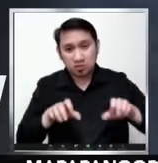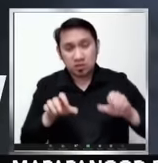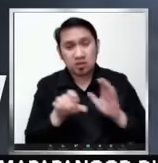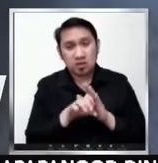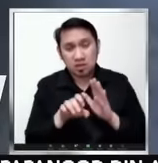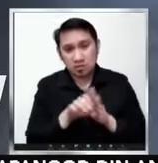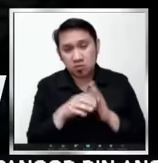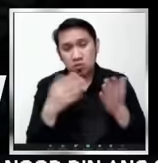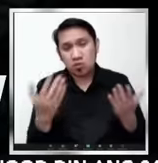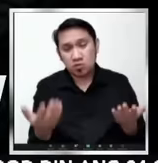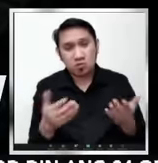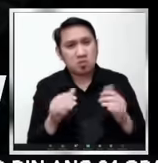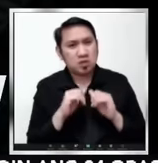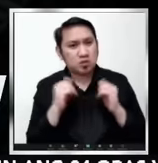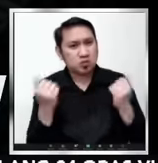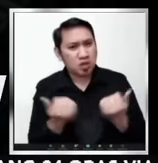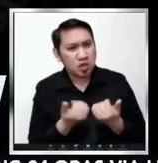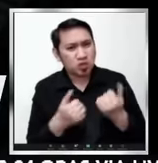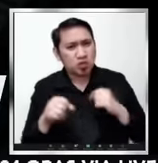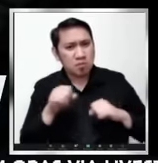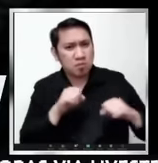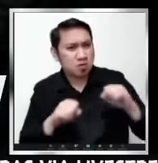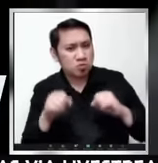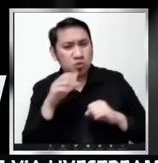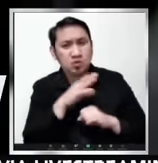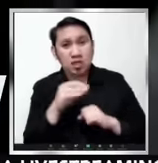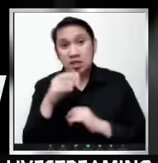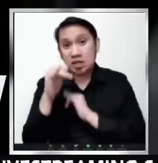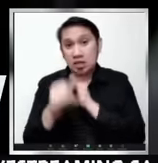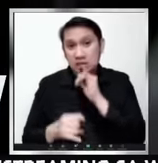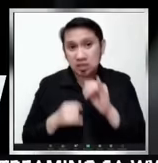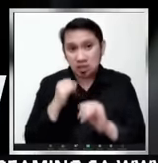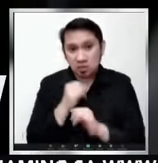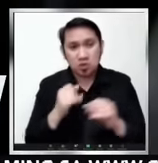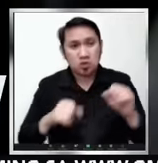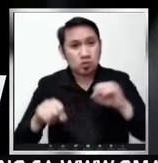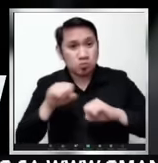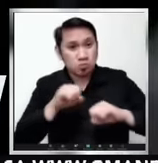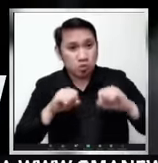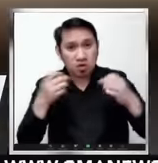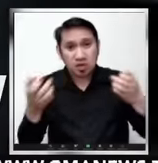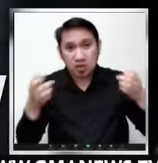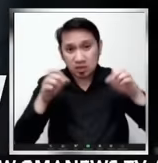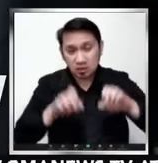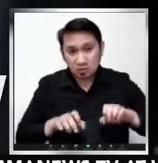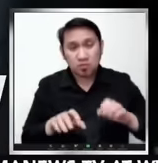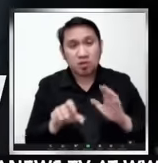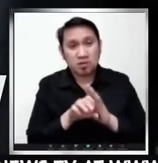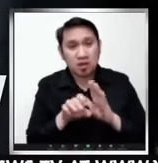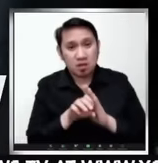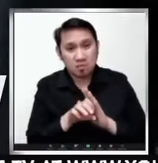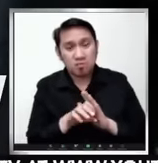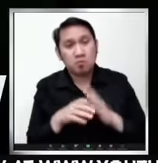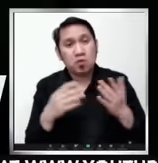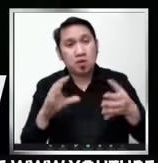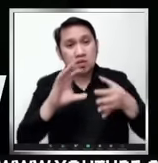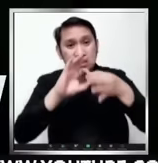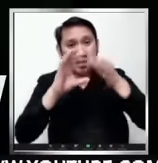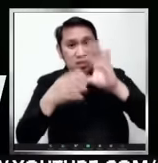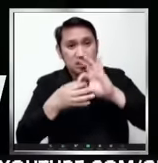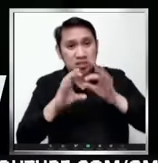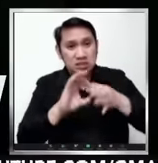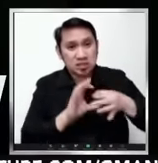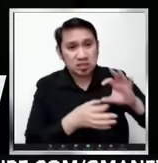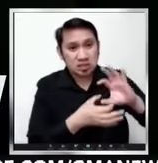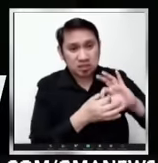athletic associations at maging sa international sporting events tulad ng SEA Games. Kaya nga meron na rin